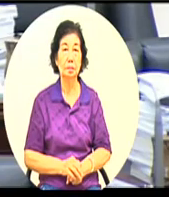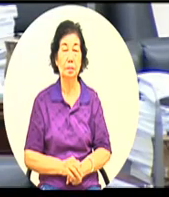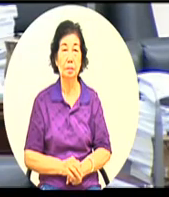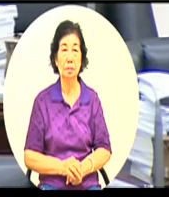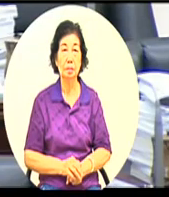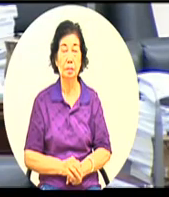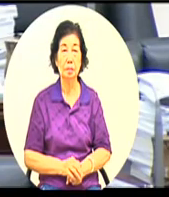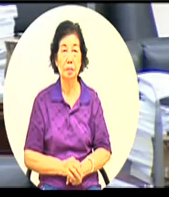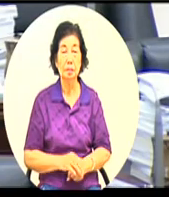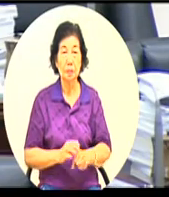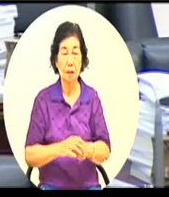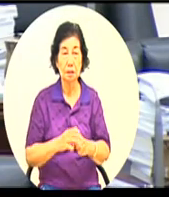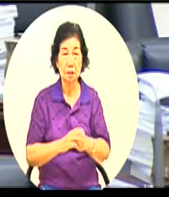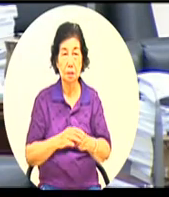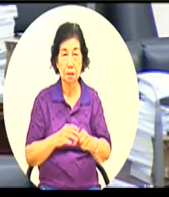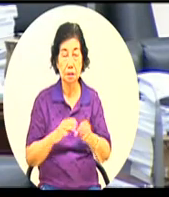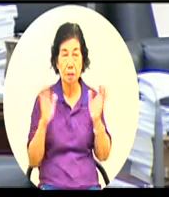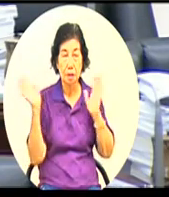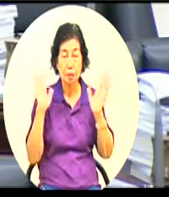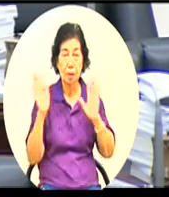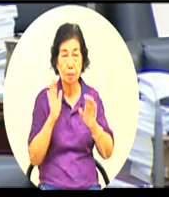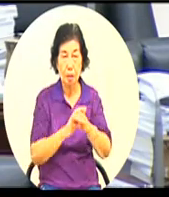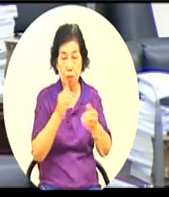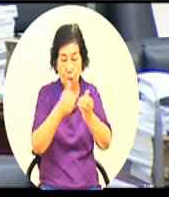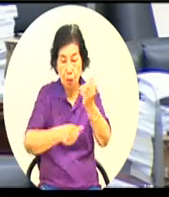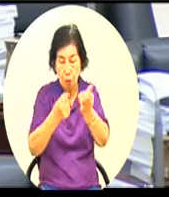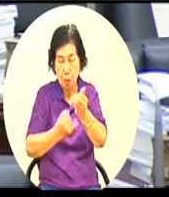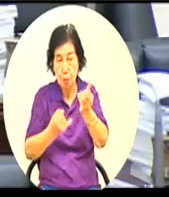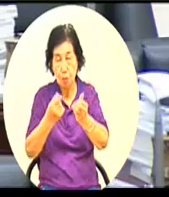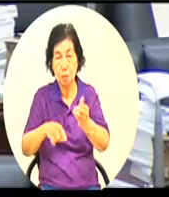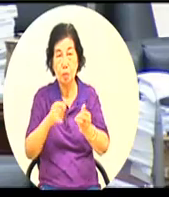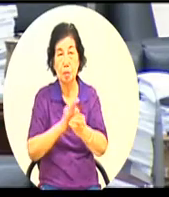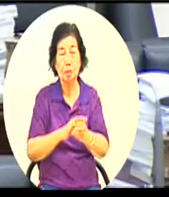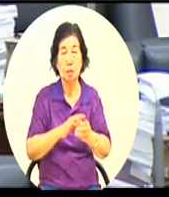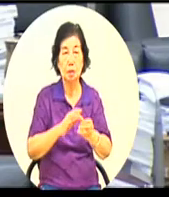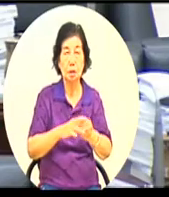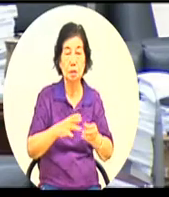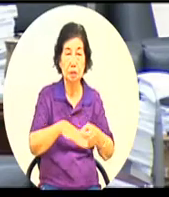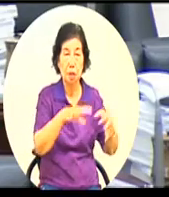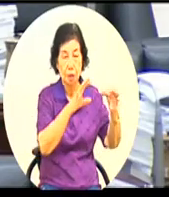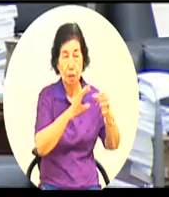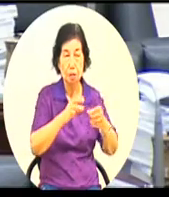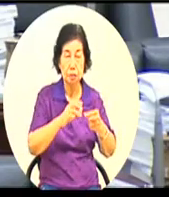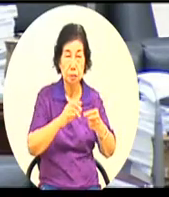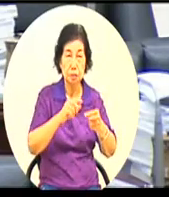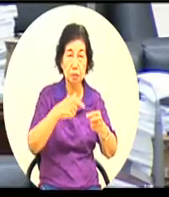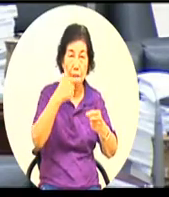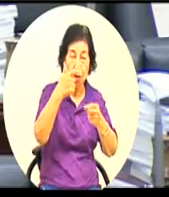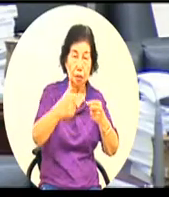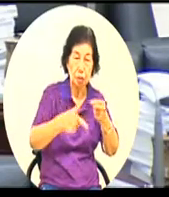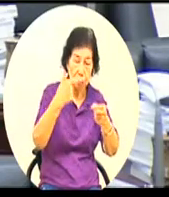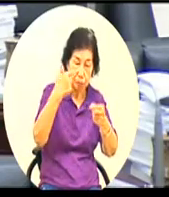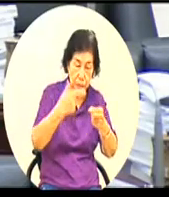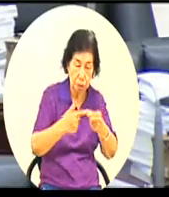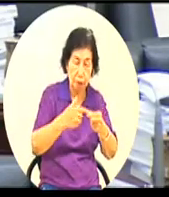因儿出生率连续5年，6都拢上尾仔名，啊，这嘛是上尾仔第一